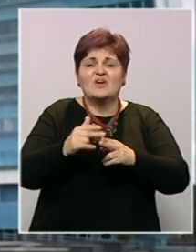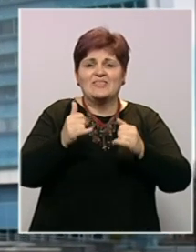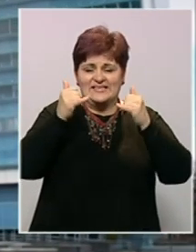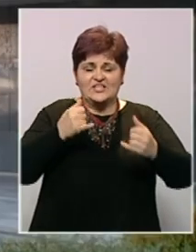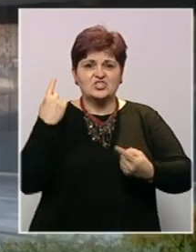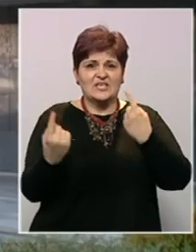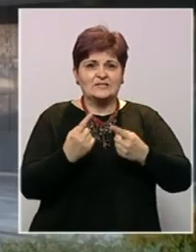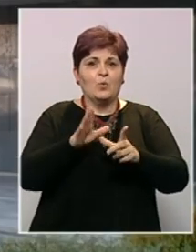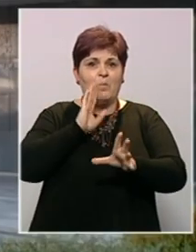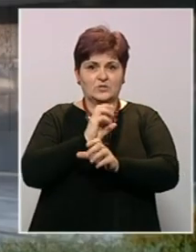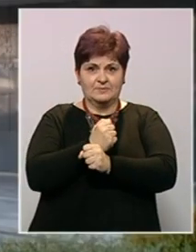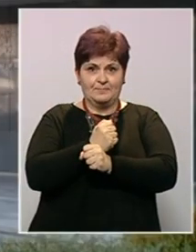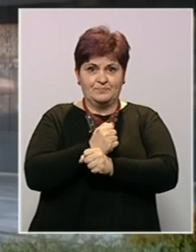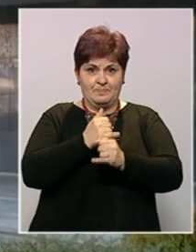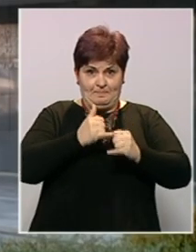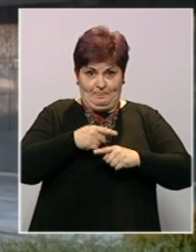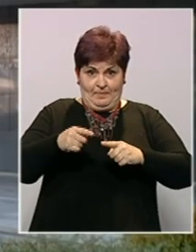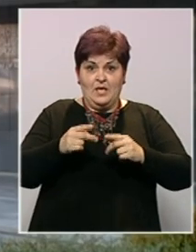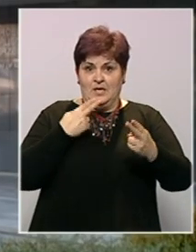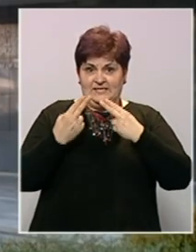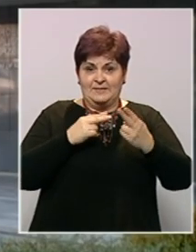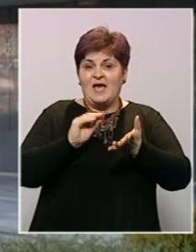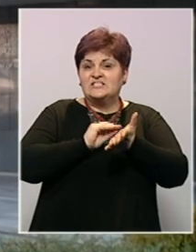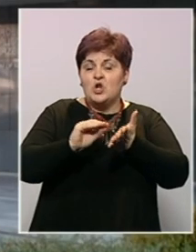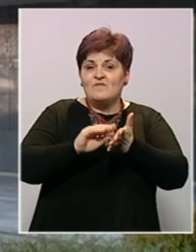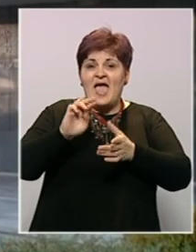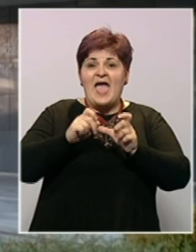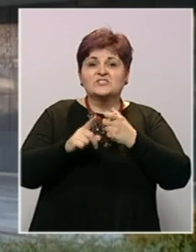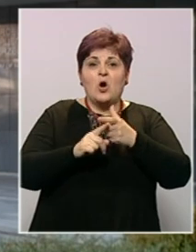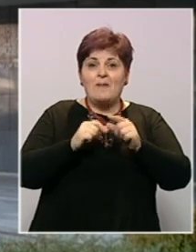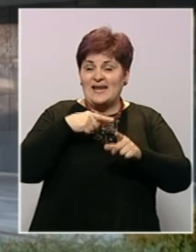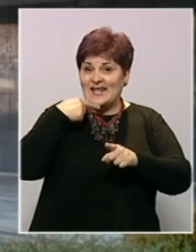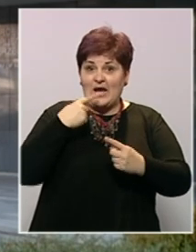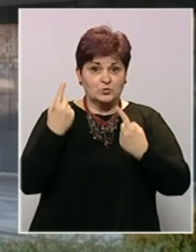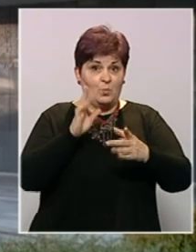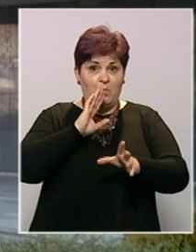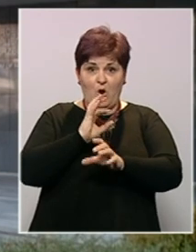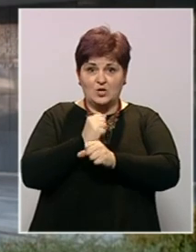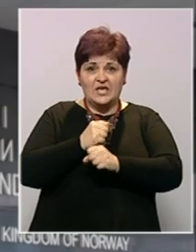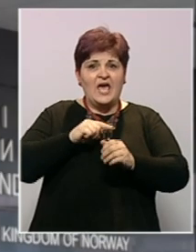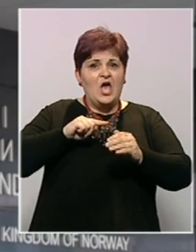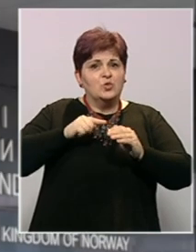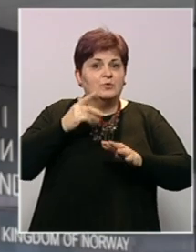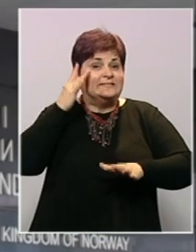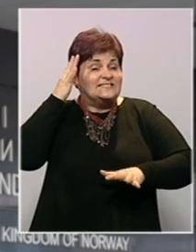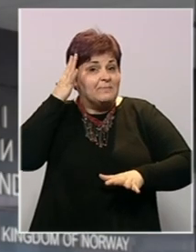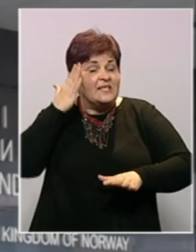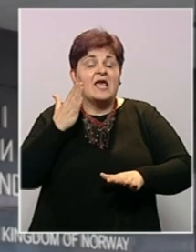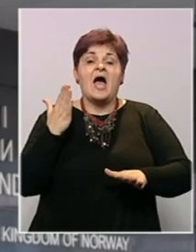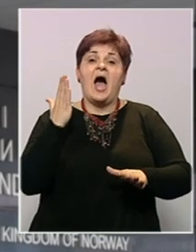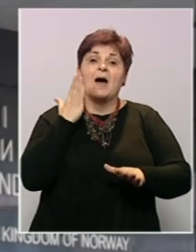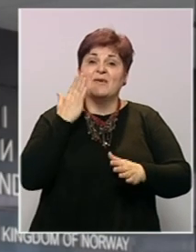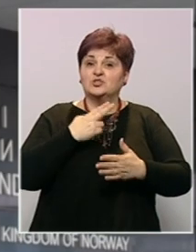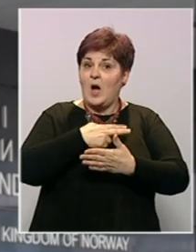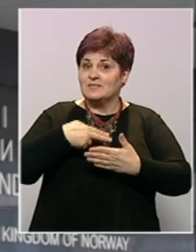aktualne situacije u Bosni i Hercegovini. Tijekom susreta s novinarima Escobar je rekao kako situacija u Bosni i Hercegovini duboko